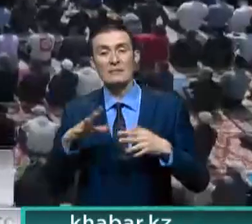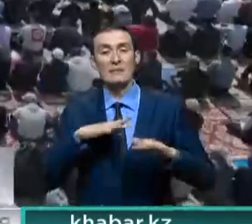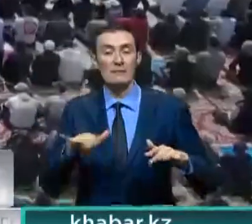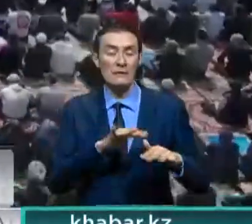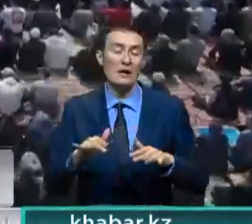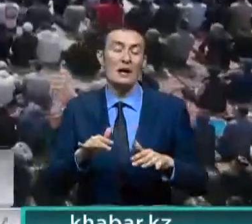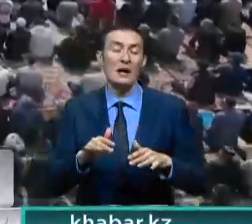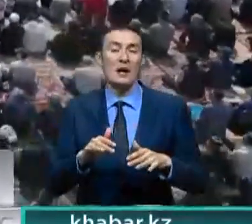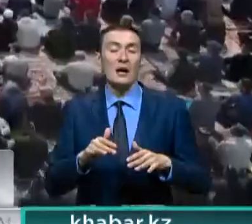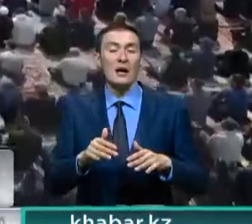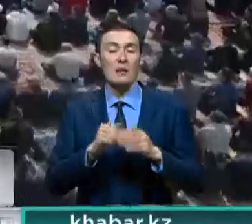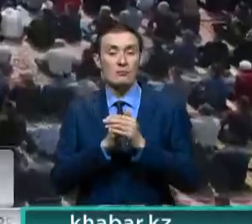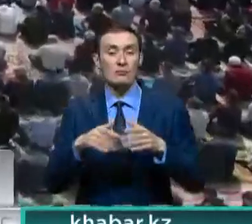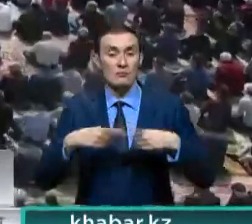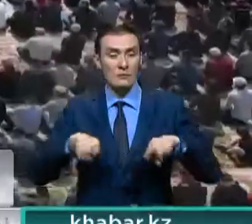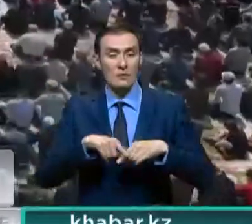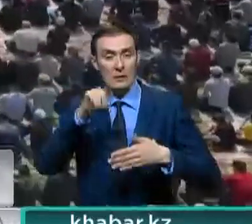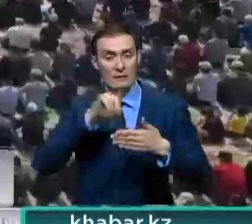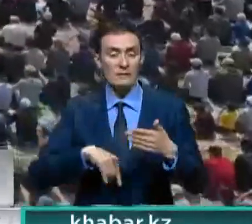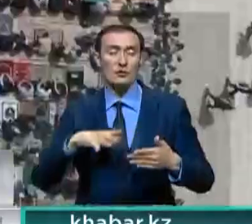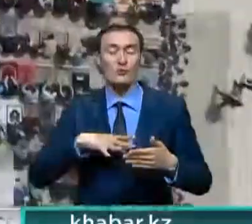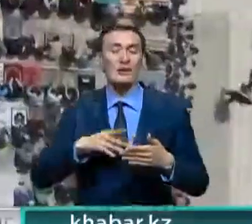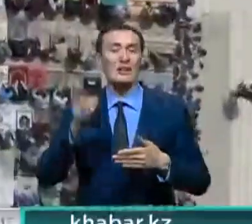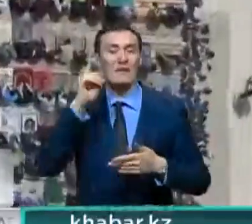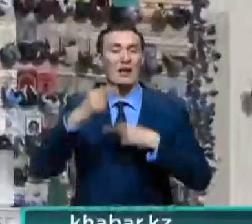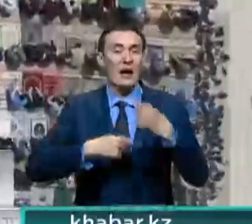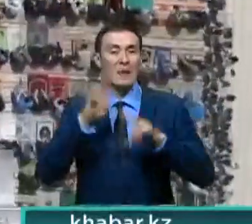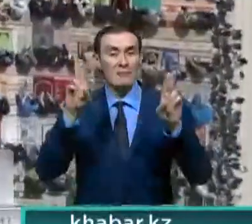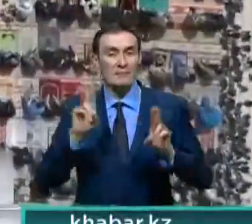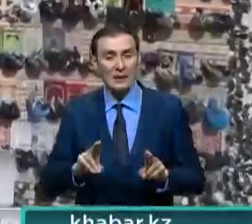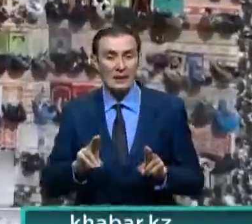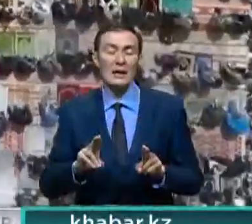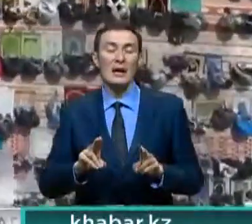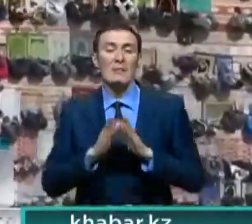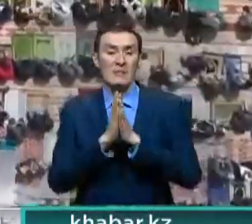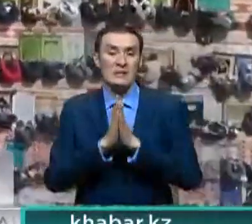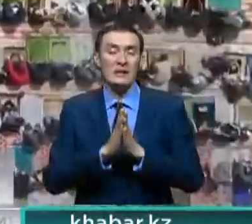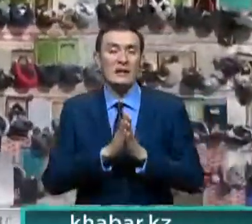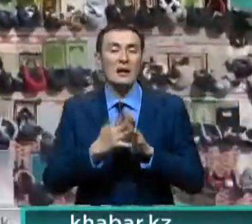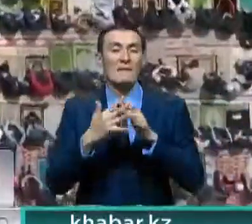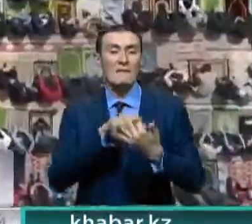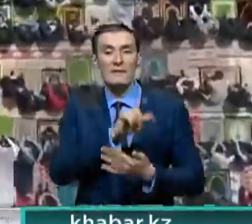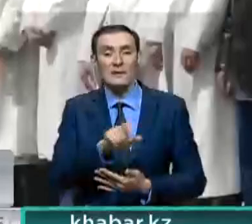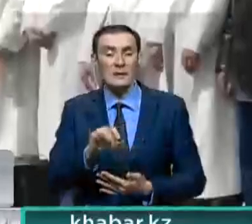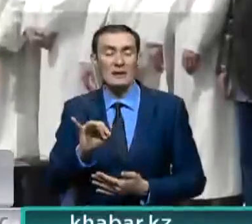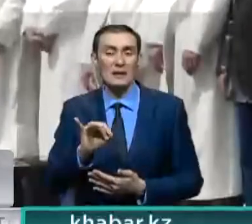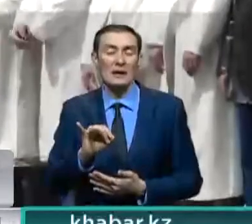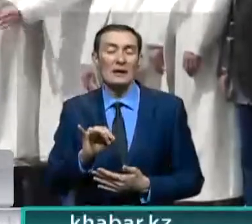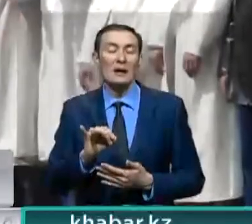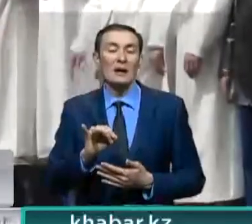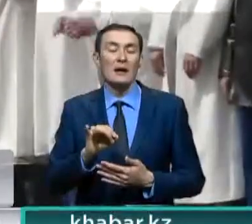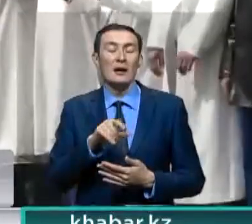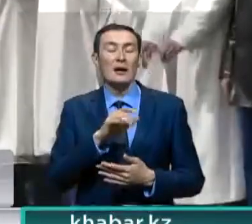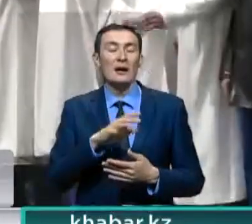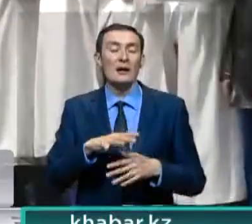выступило местное духовенство. По словам организаторов, провести древний обряд Тасаттык просили местные фермеры и